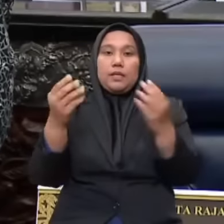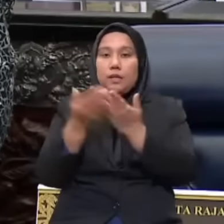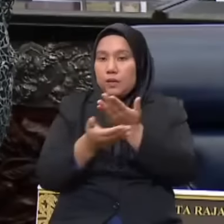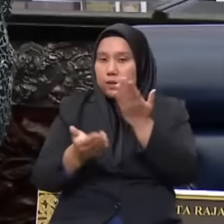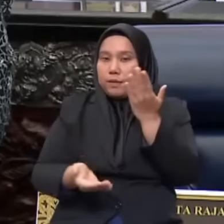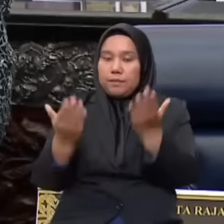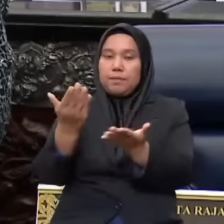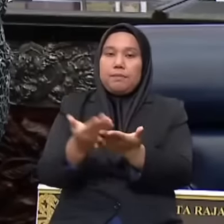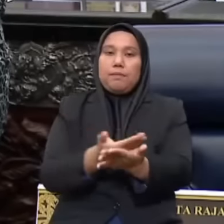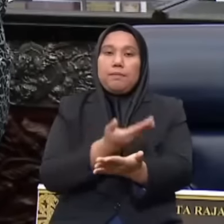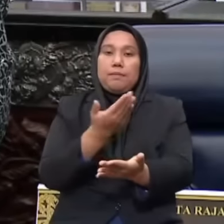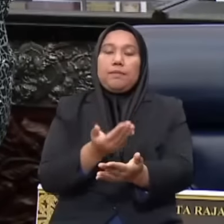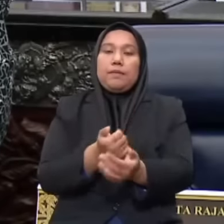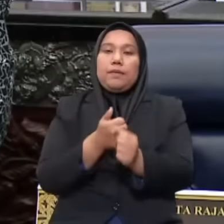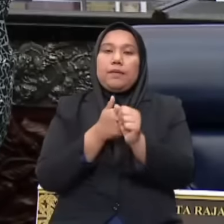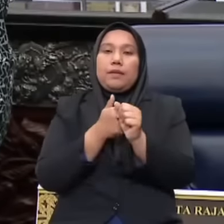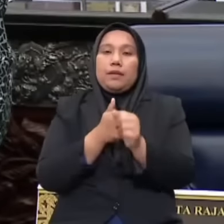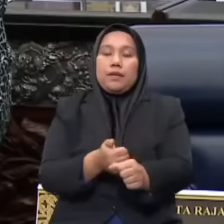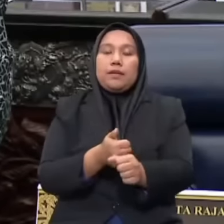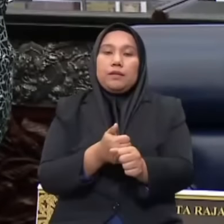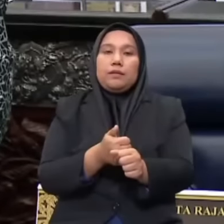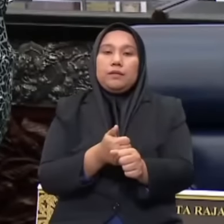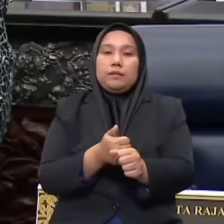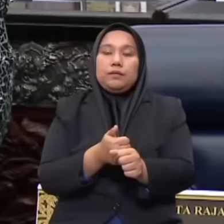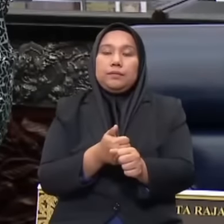baru yang mengikat dan memberi